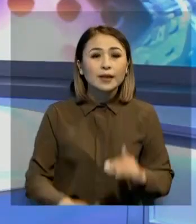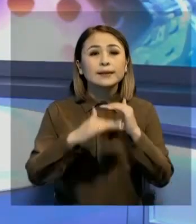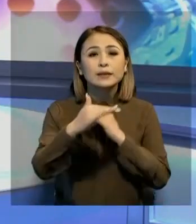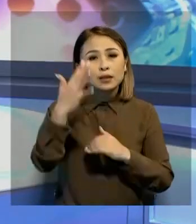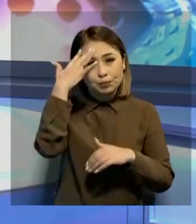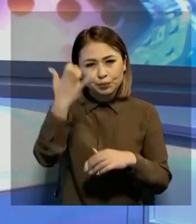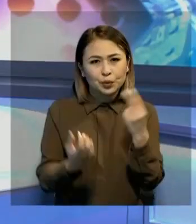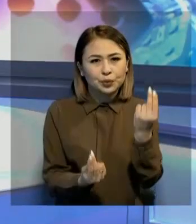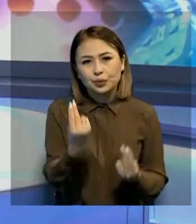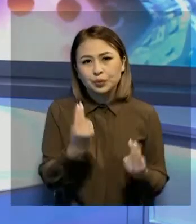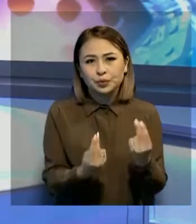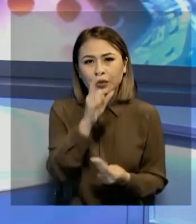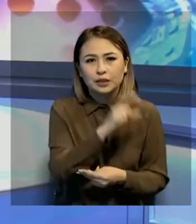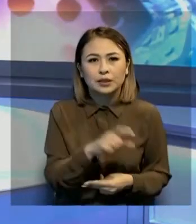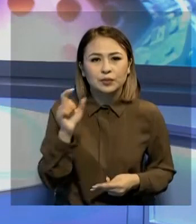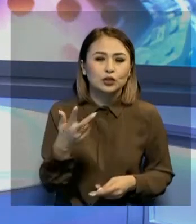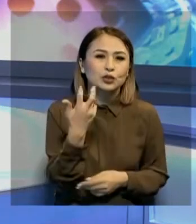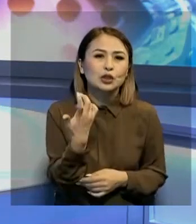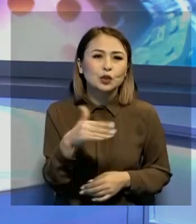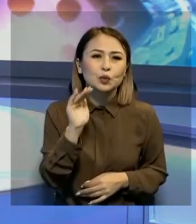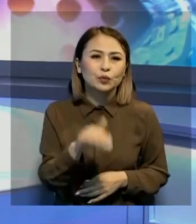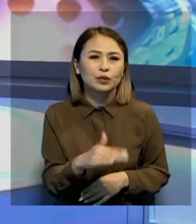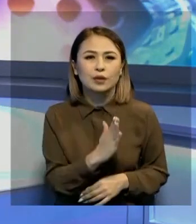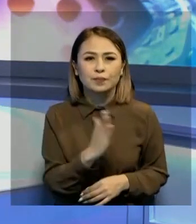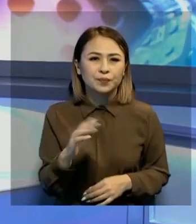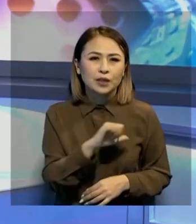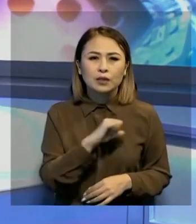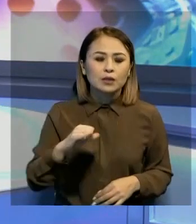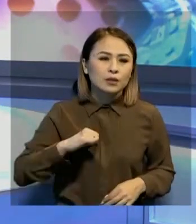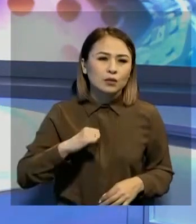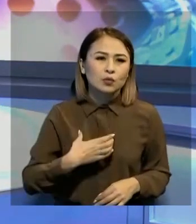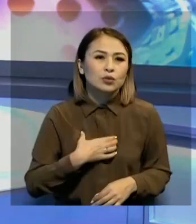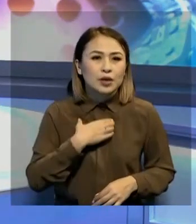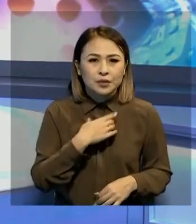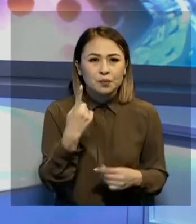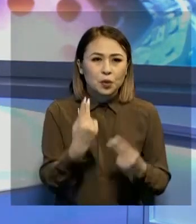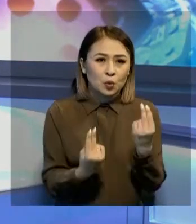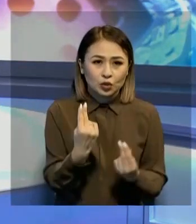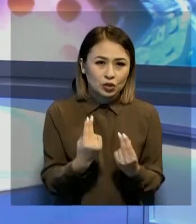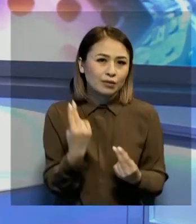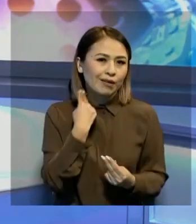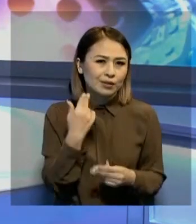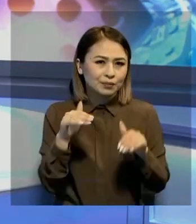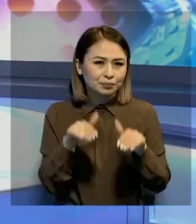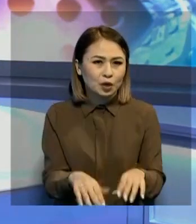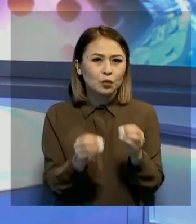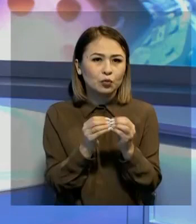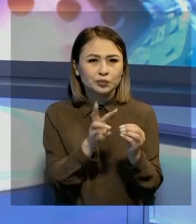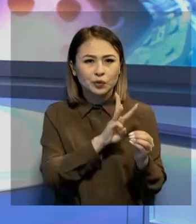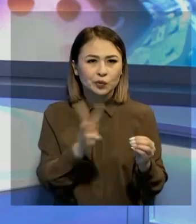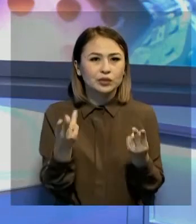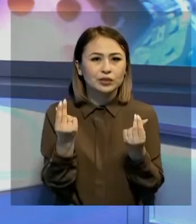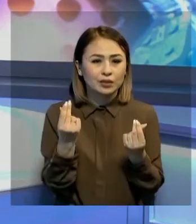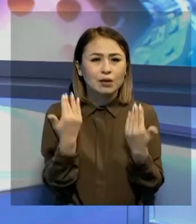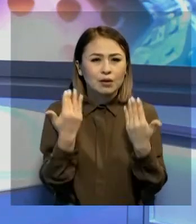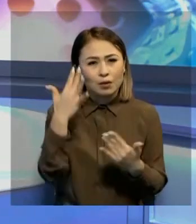Елде құмар ойынға салынған азаматтар саны 350 мыңнан асады. Ең сұрақысы бір ойыншының қарызы 10 миллион